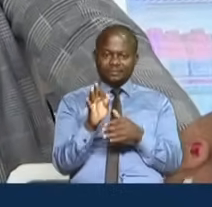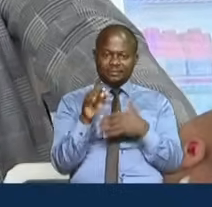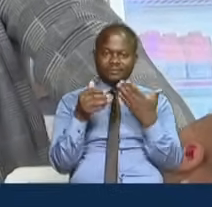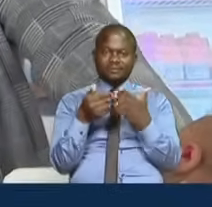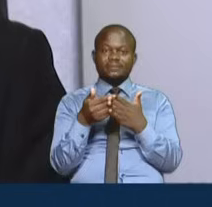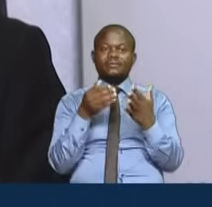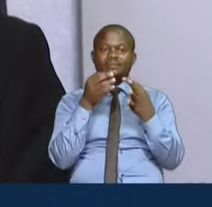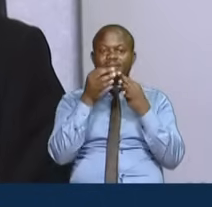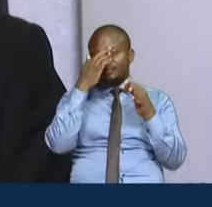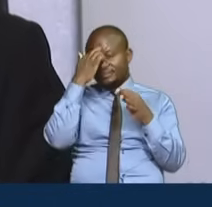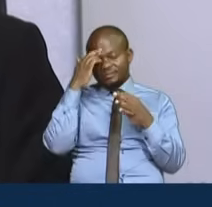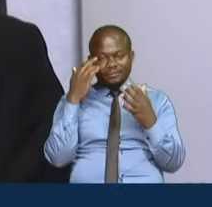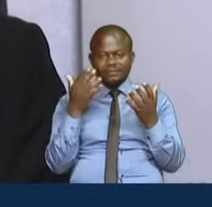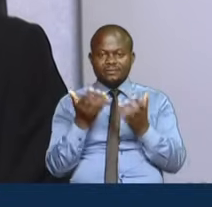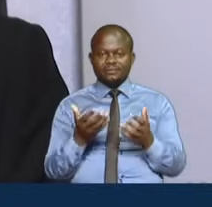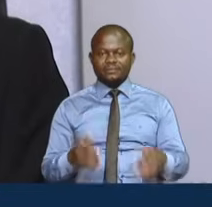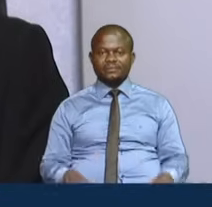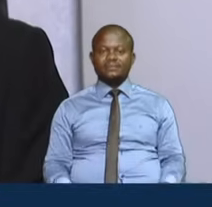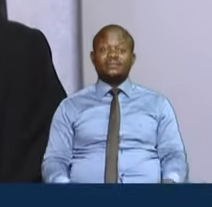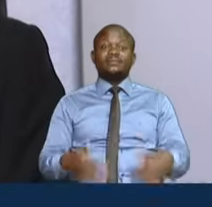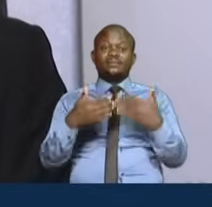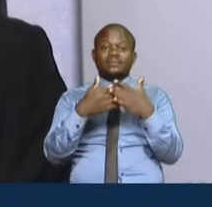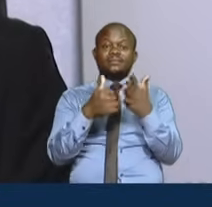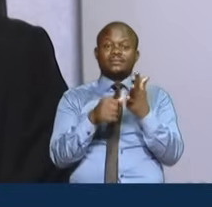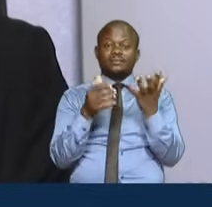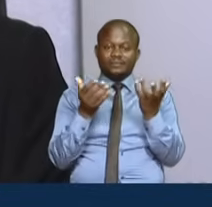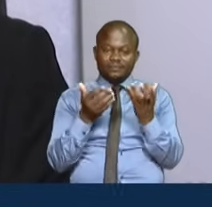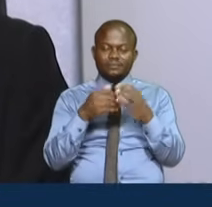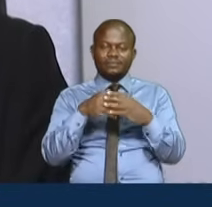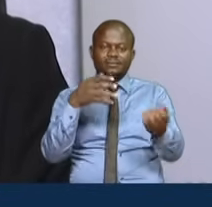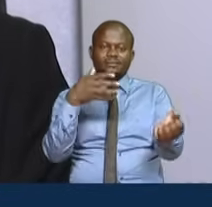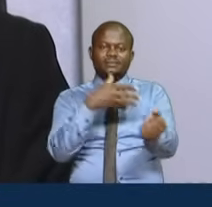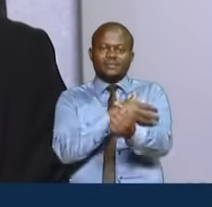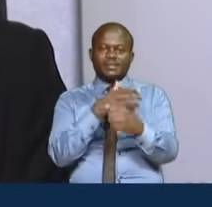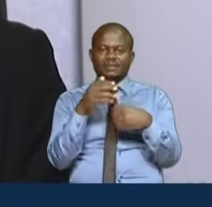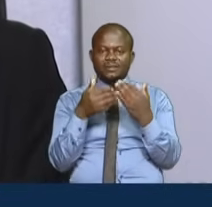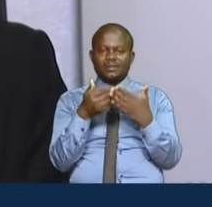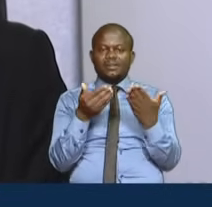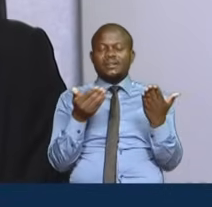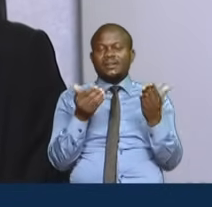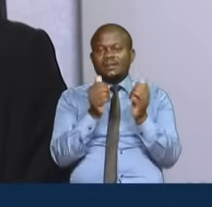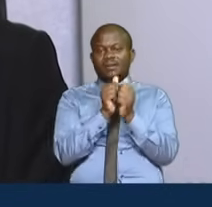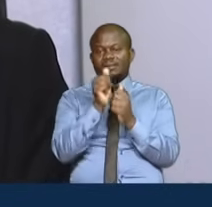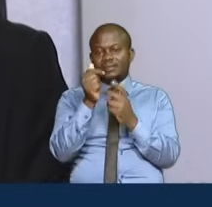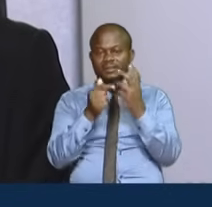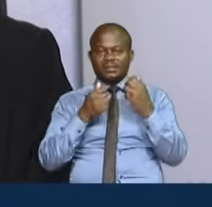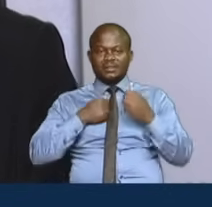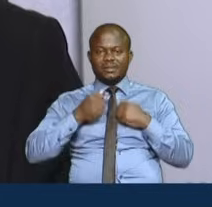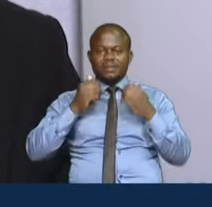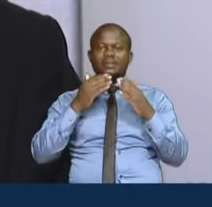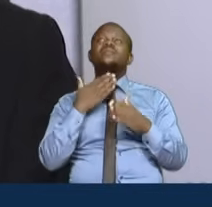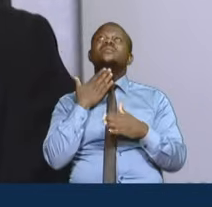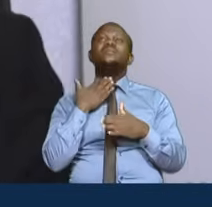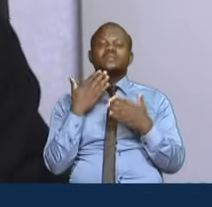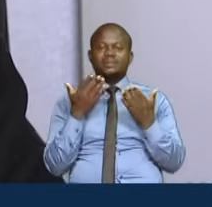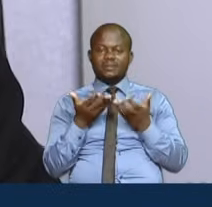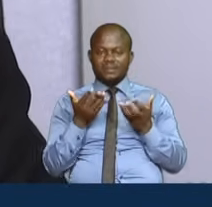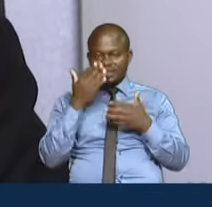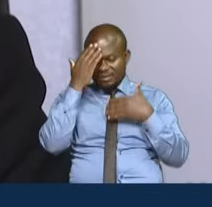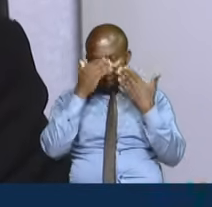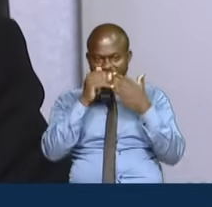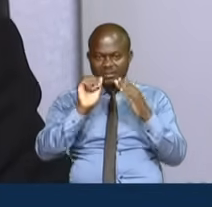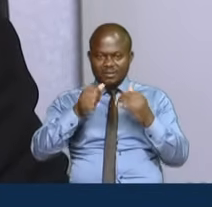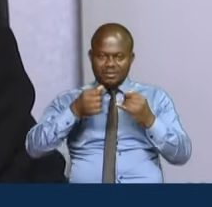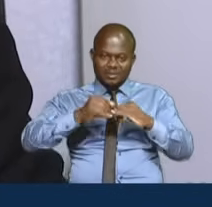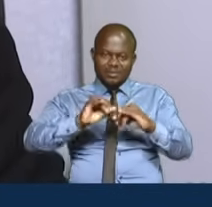ibitera. Ahubwo ikibazo gihari ubushobozi n'ibyo abanyarwanda bifuza kugira ngo bakire